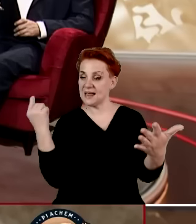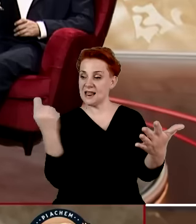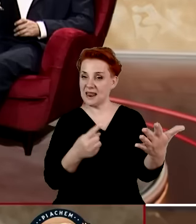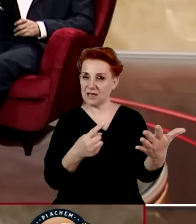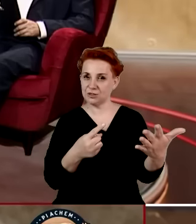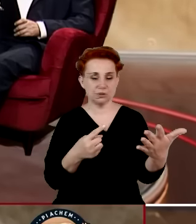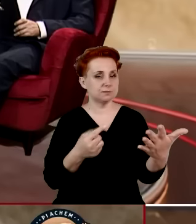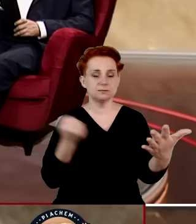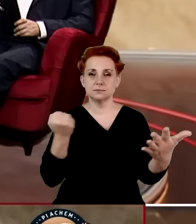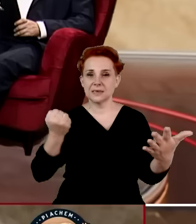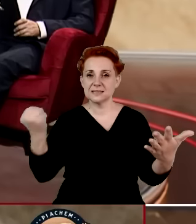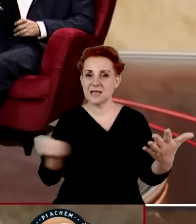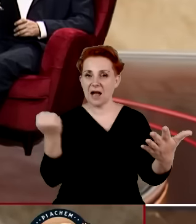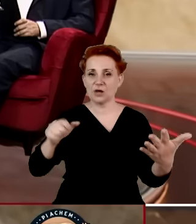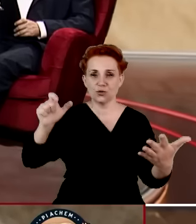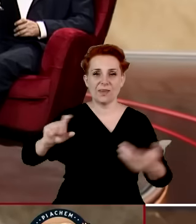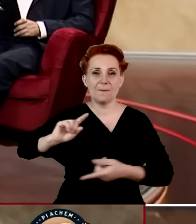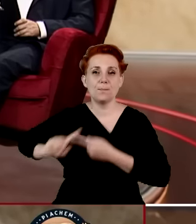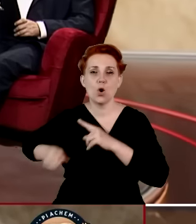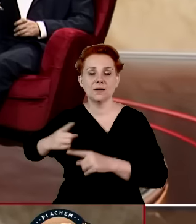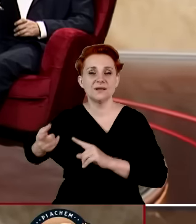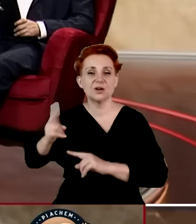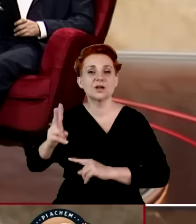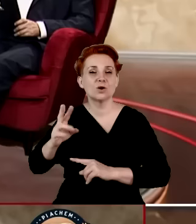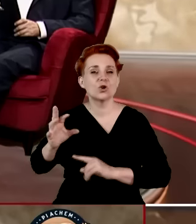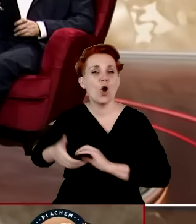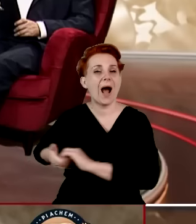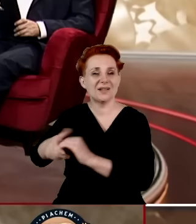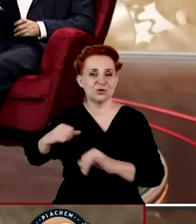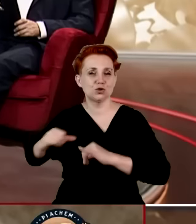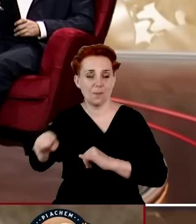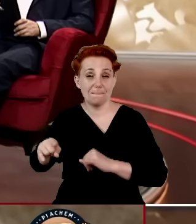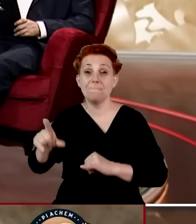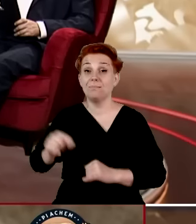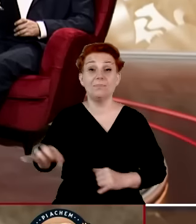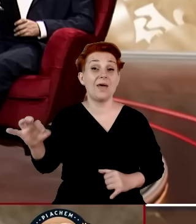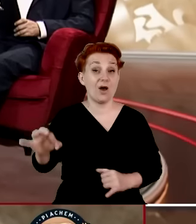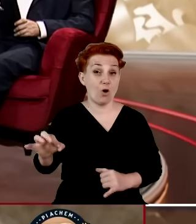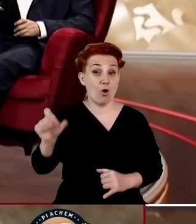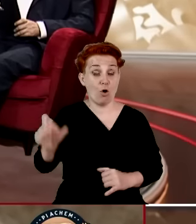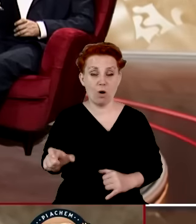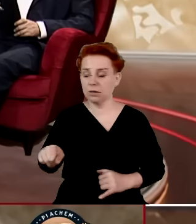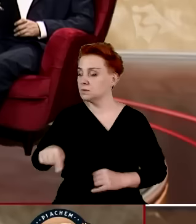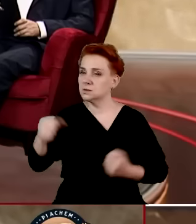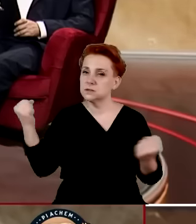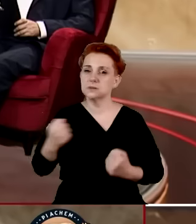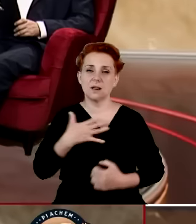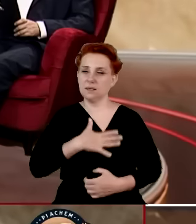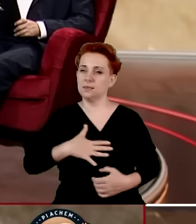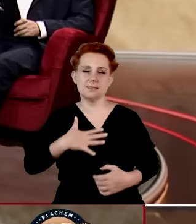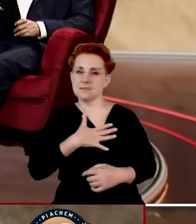międzynarodową kompromitacją? Tak jak większość Polaków bardzo, bardzo źle. To prowadzi do anarchii. To jest